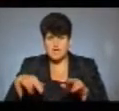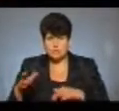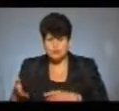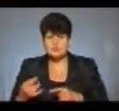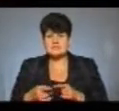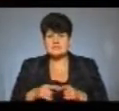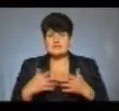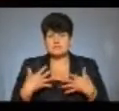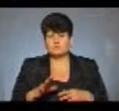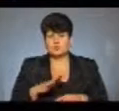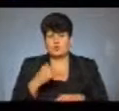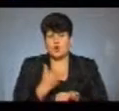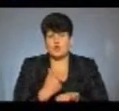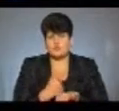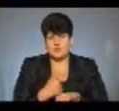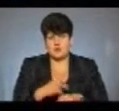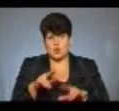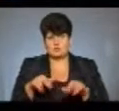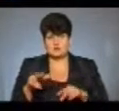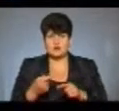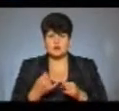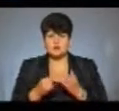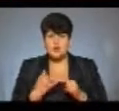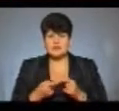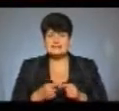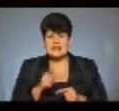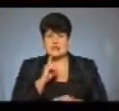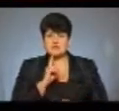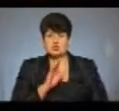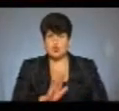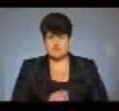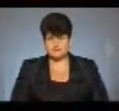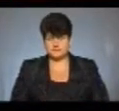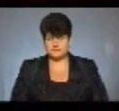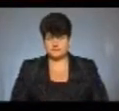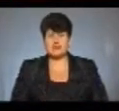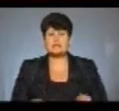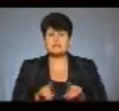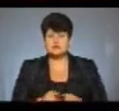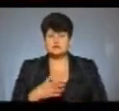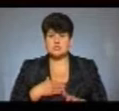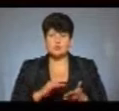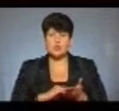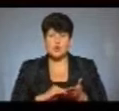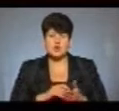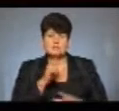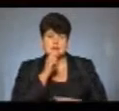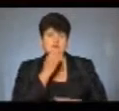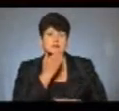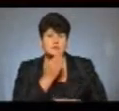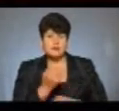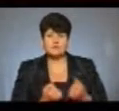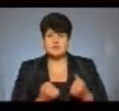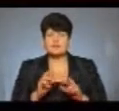значить, основна розмітка, бо це жовта рахується тимчасово. Також наші кореспонденти запитали у водіїв, як